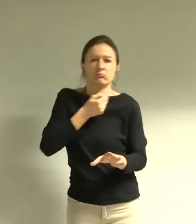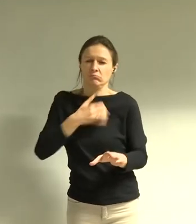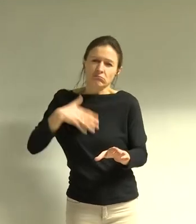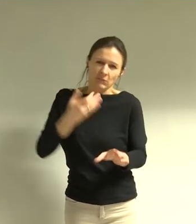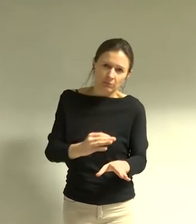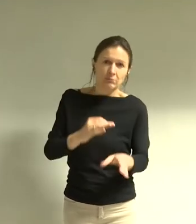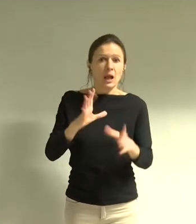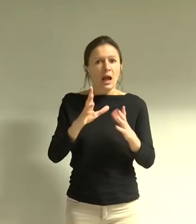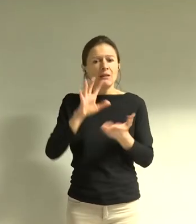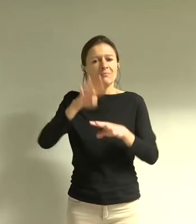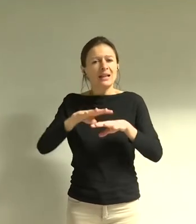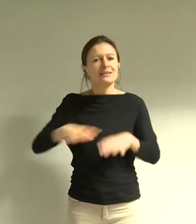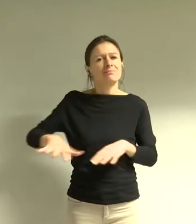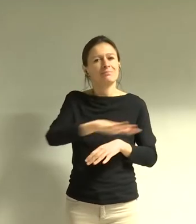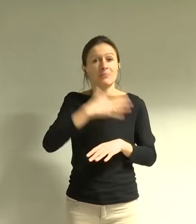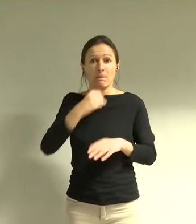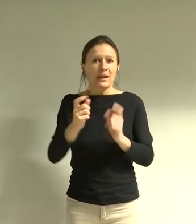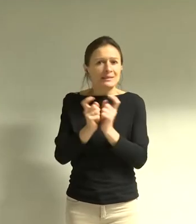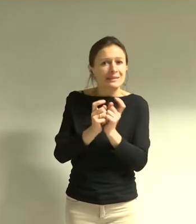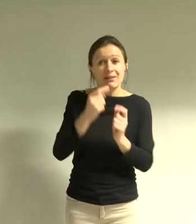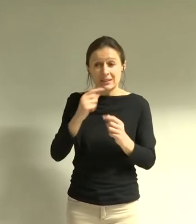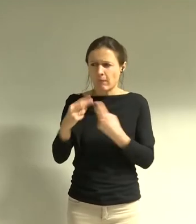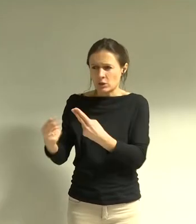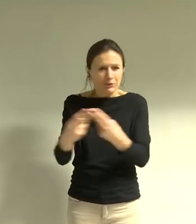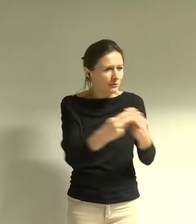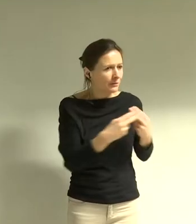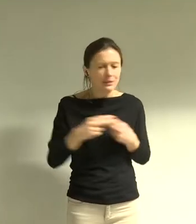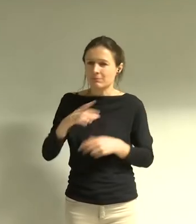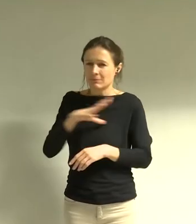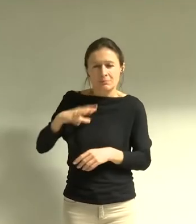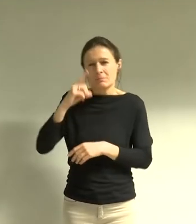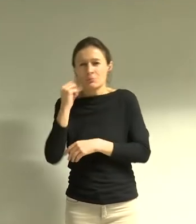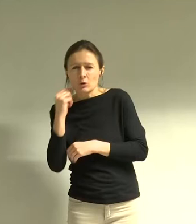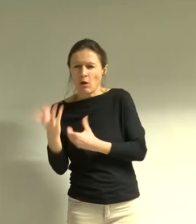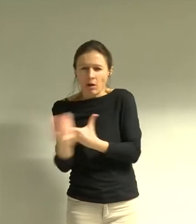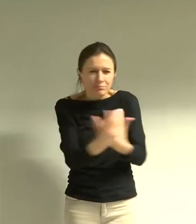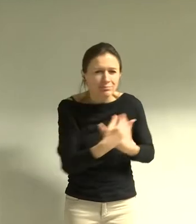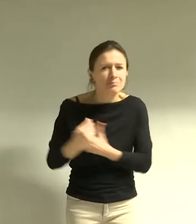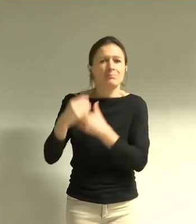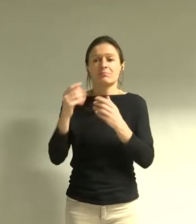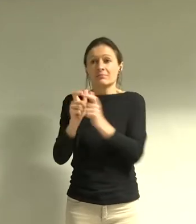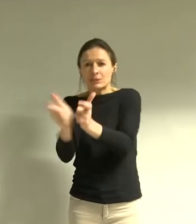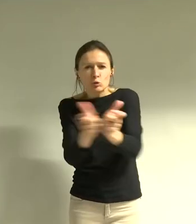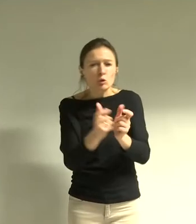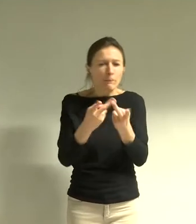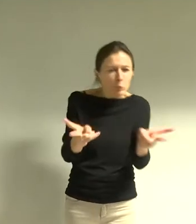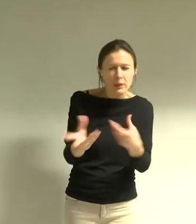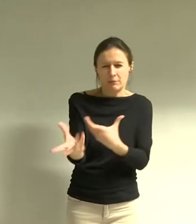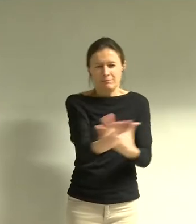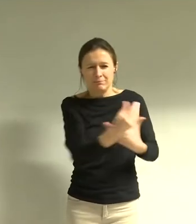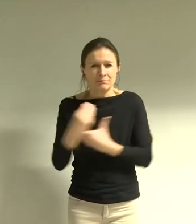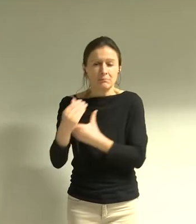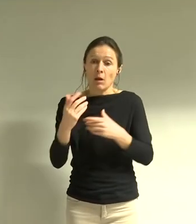et la participation des voisins voisines citoyens associations institutions publiques est une opportunité remarquable pour relever le défi